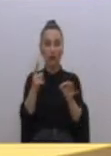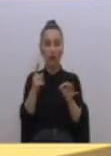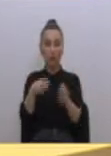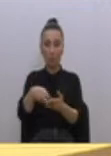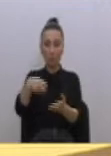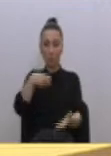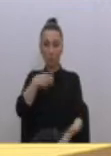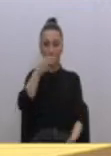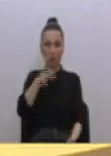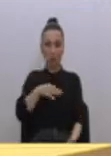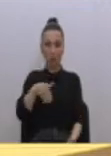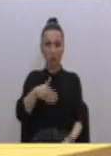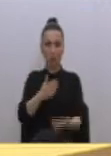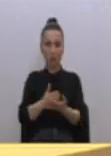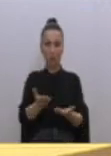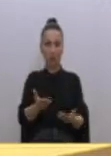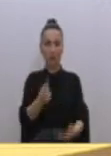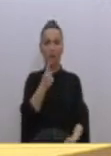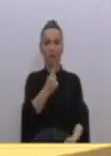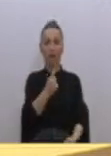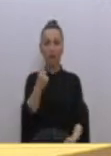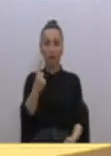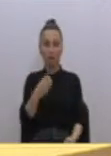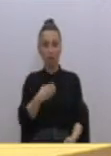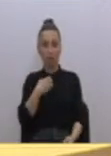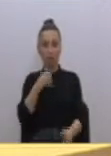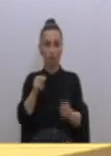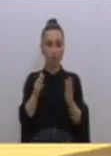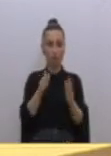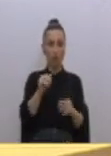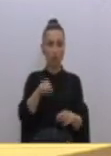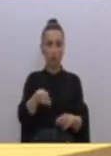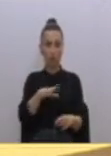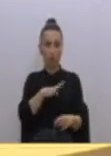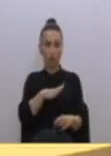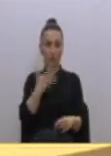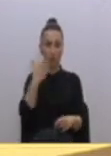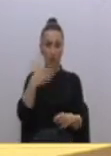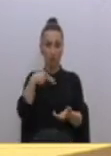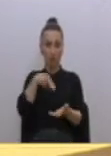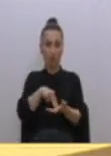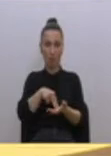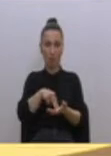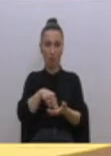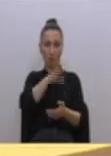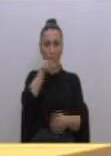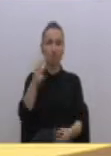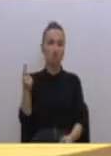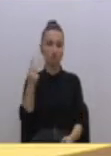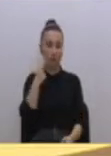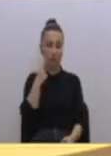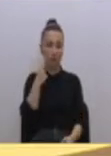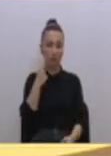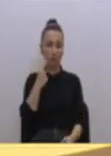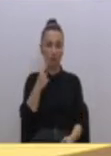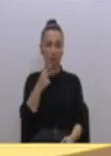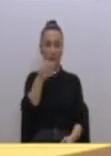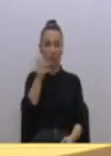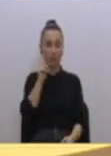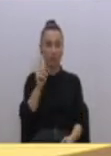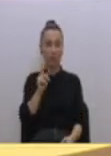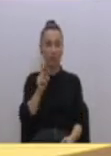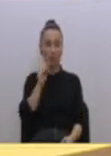პასუხს? ერთადერთი, ასე ვთქვათ, შიში შეიძლება იყოს აი ეს გამოსვლა და შერცხვენა. Da, mi-aș cuma arom,